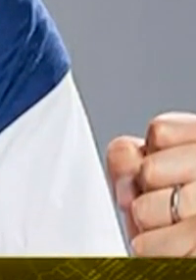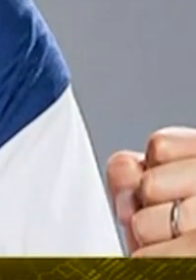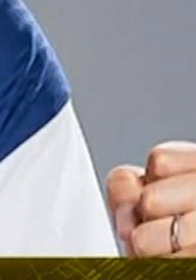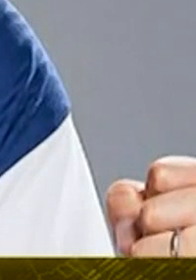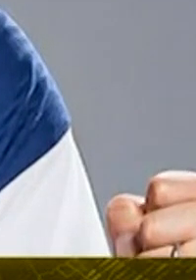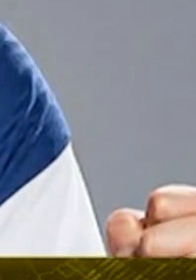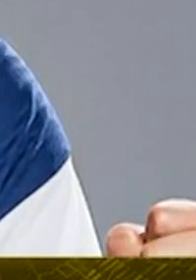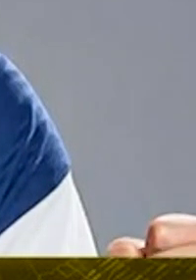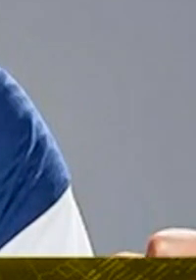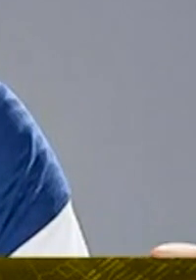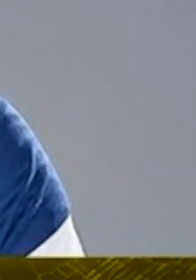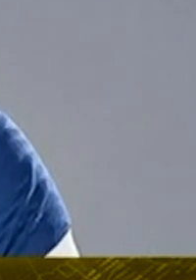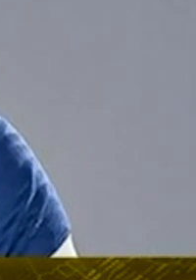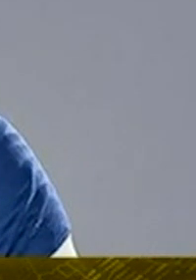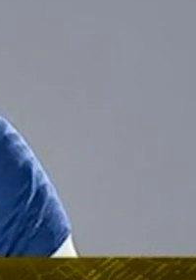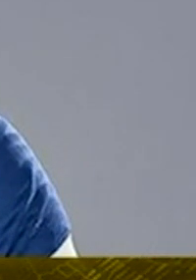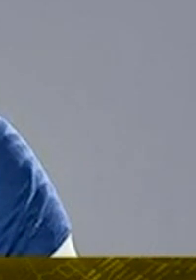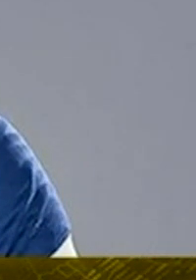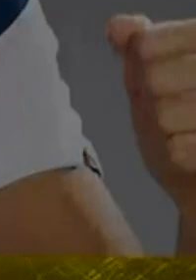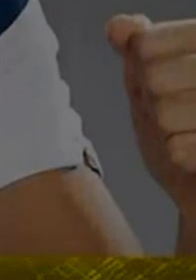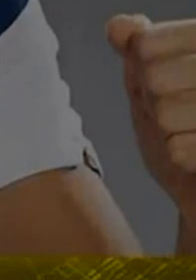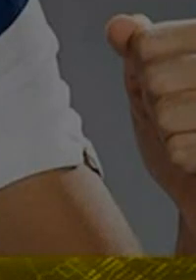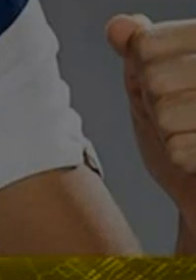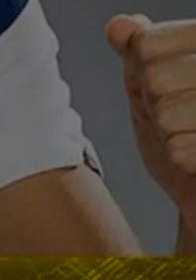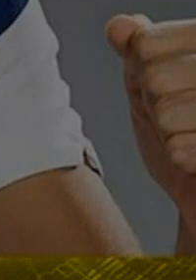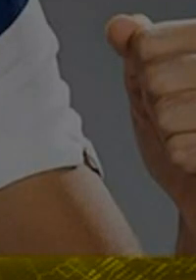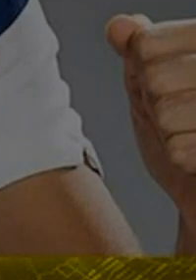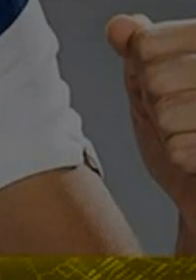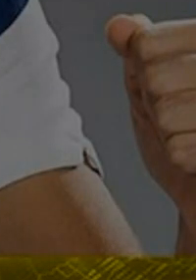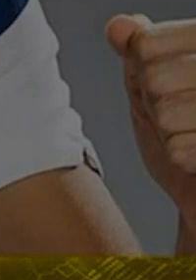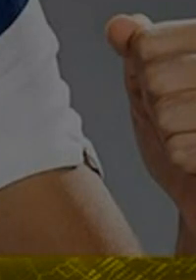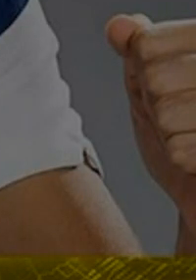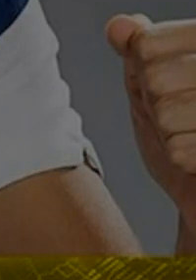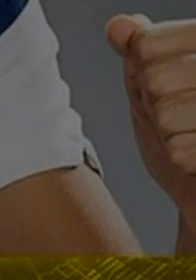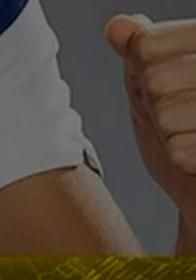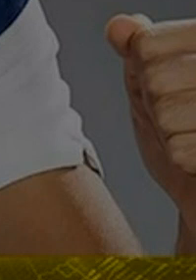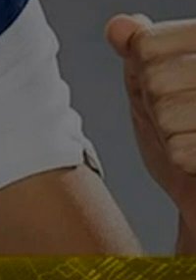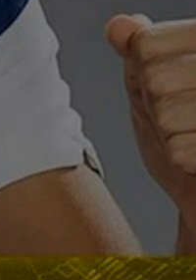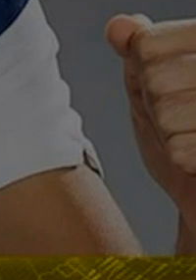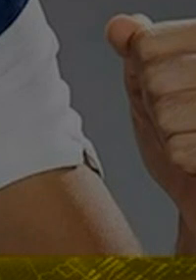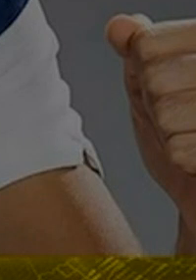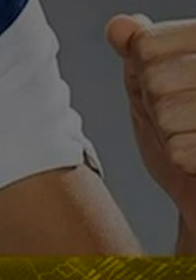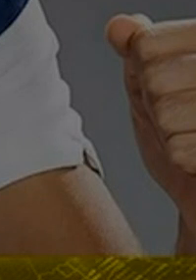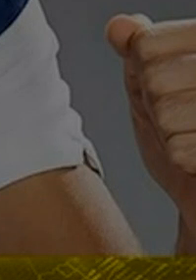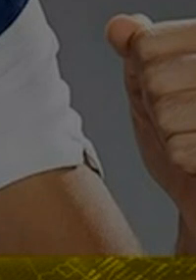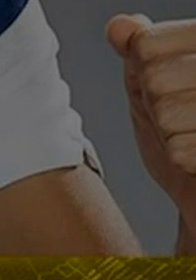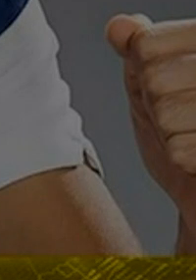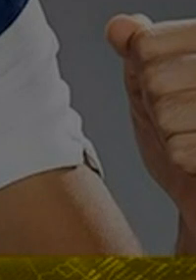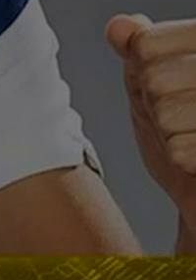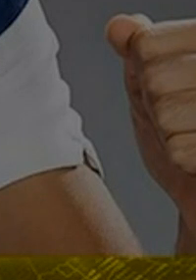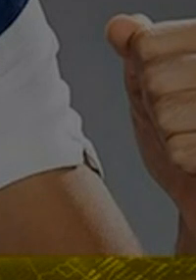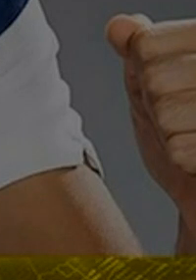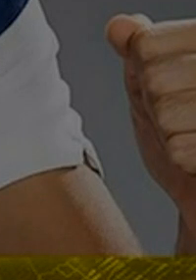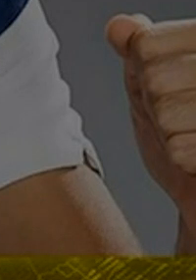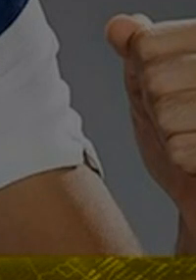زحلف عامت ونا بچانات غانتان مصنبار دارغا طاط وديو منبارو ذكر يحزغن ناب نبر غانتو اسلطانيون تمليسو بوعل لقح حد